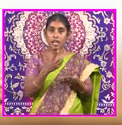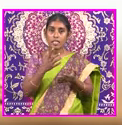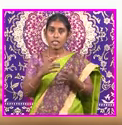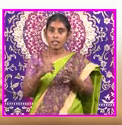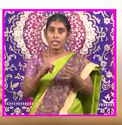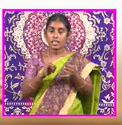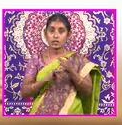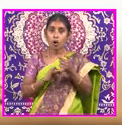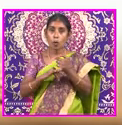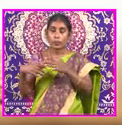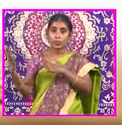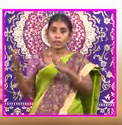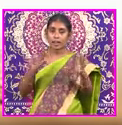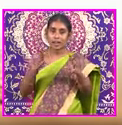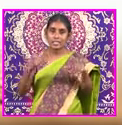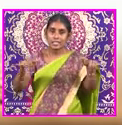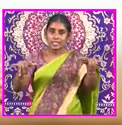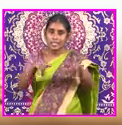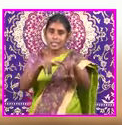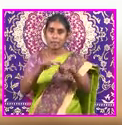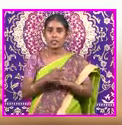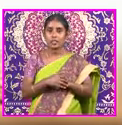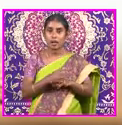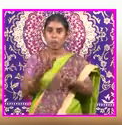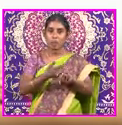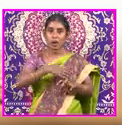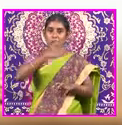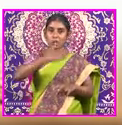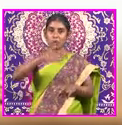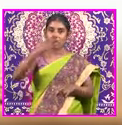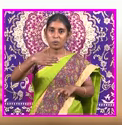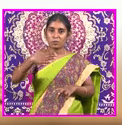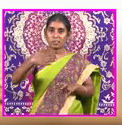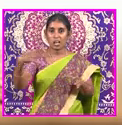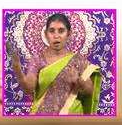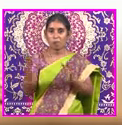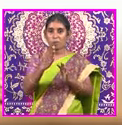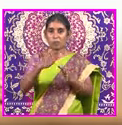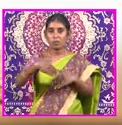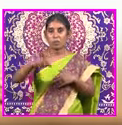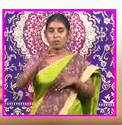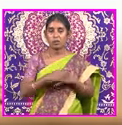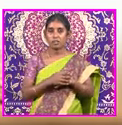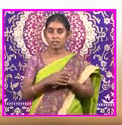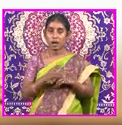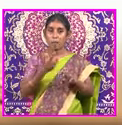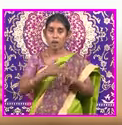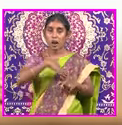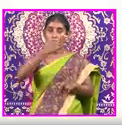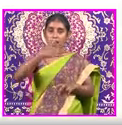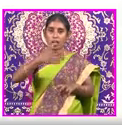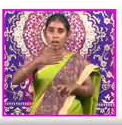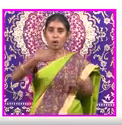மலைப்பகுதியில் மோதுவதில்லை, அதனால் அங்கு மழை கிடைப்பதில்லை. ஸோ மலைத்தொடரின் திசையமை வந்து ஒரு முக்கியமான காரணியாக அமைகிறது.